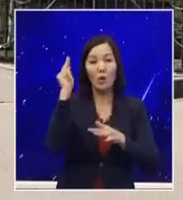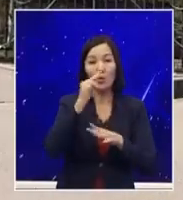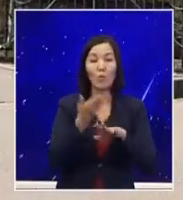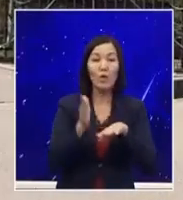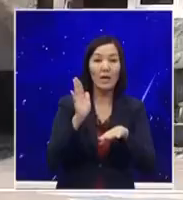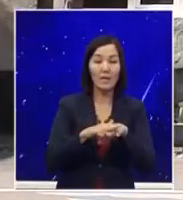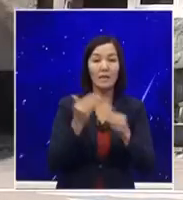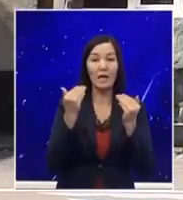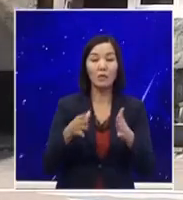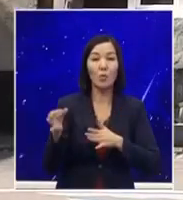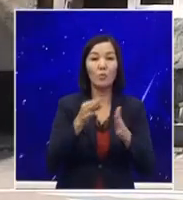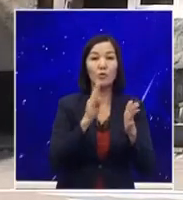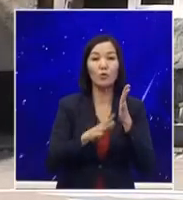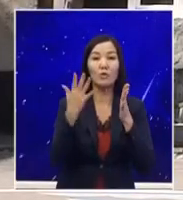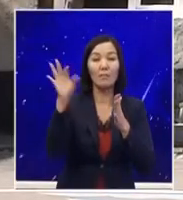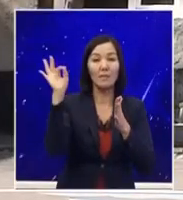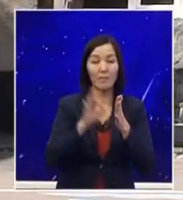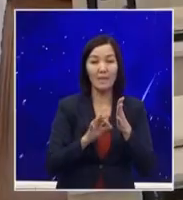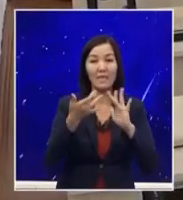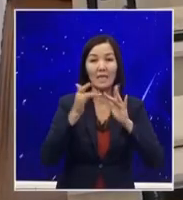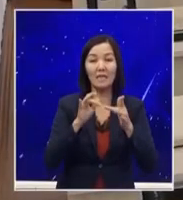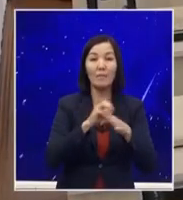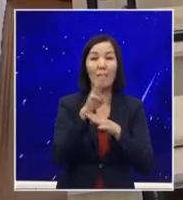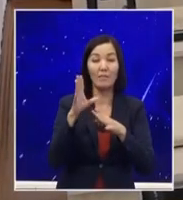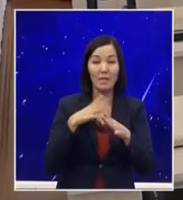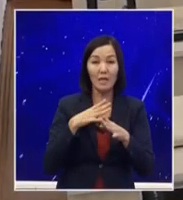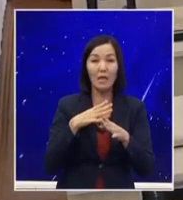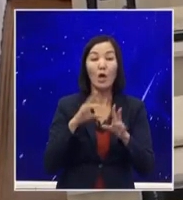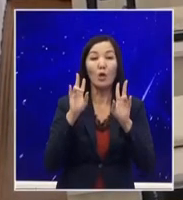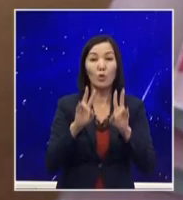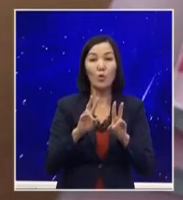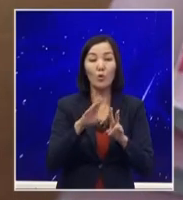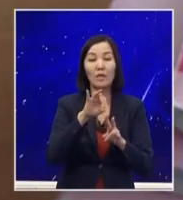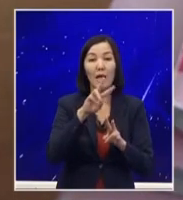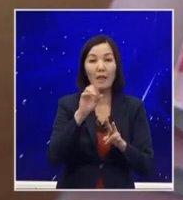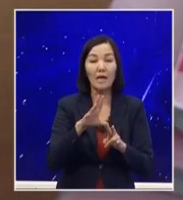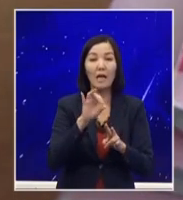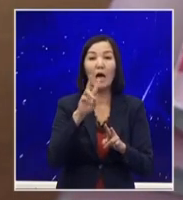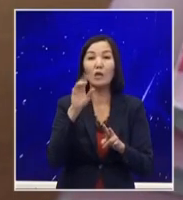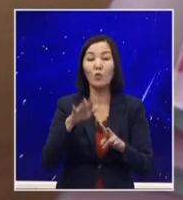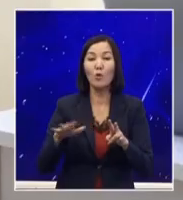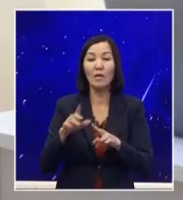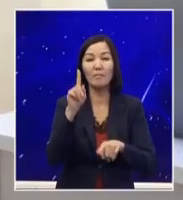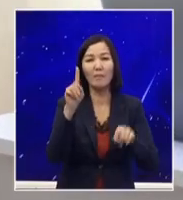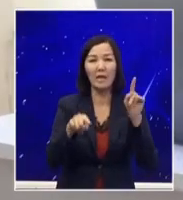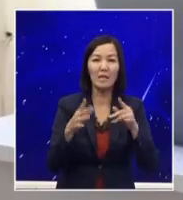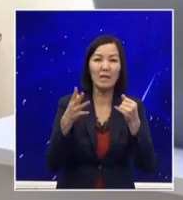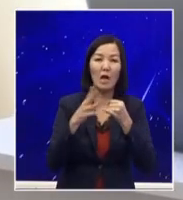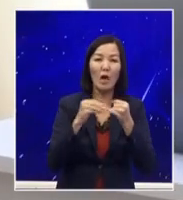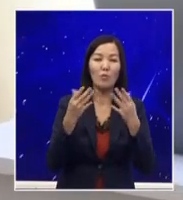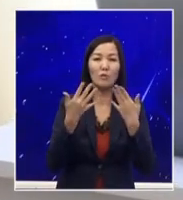боп тұрған жоқ. Облыстың 95% интернетпен қамтылған, десе де Талғар, Ақсу аудандарының бірқатар елді